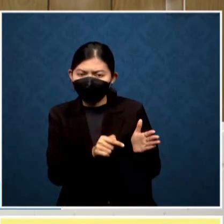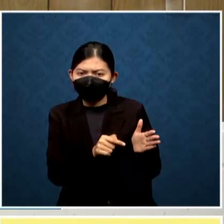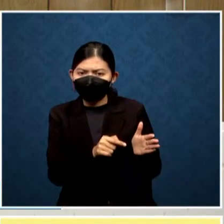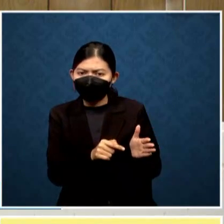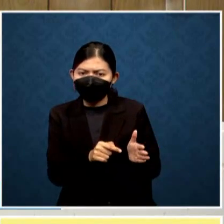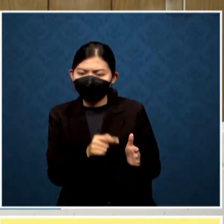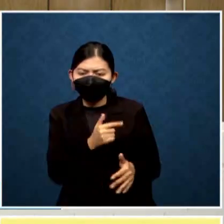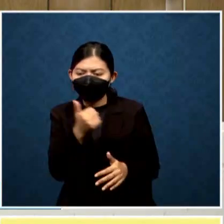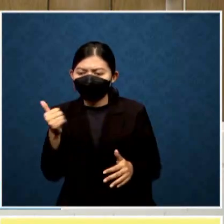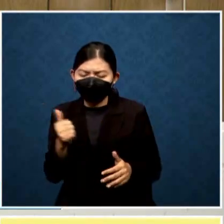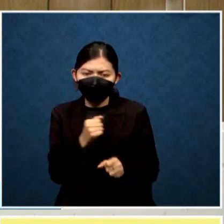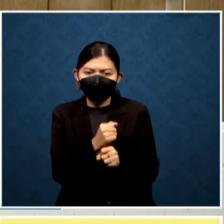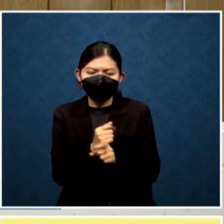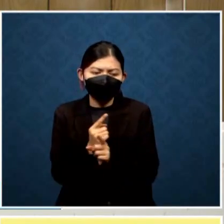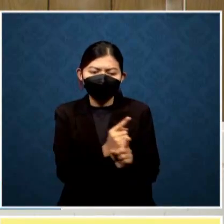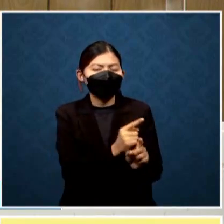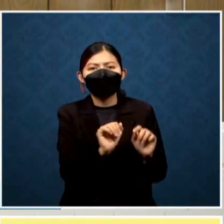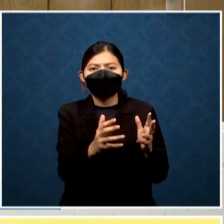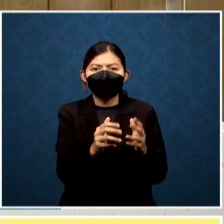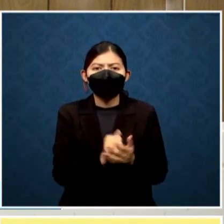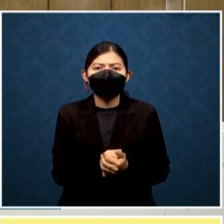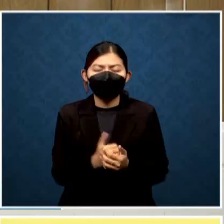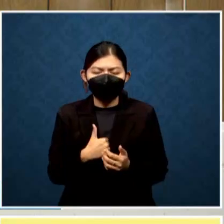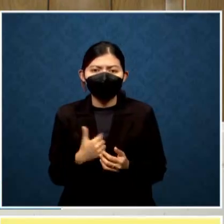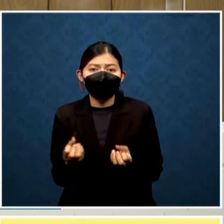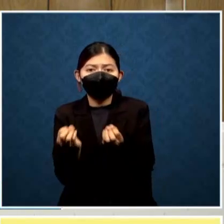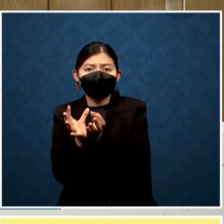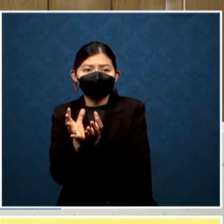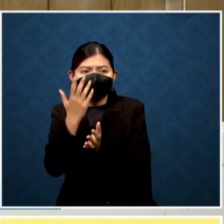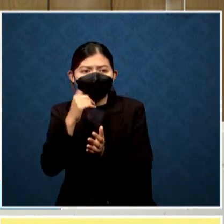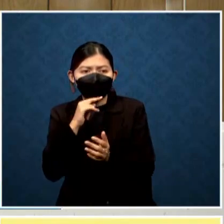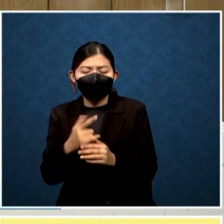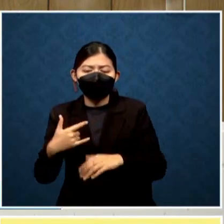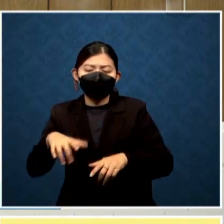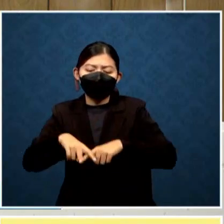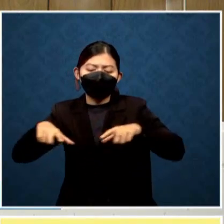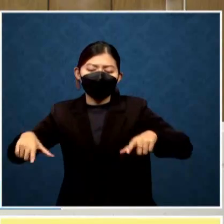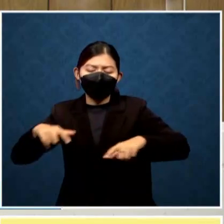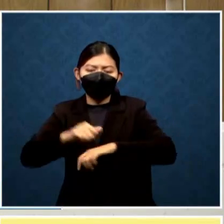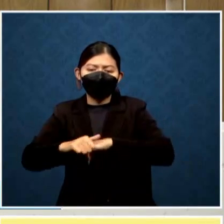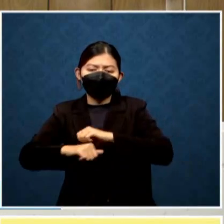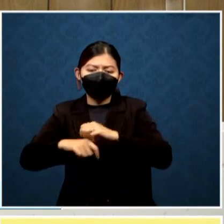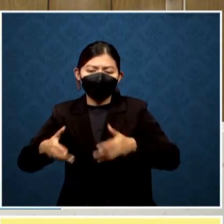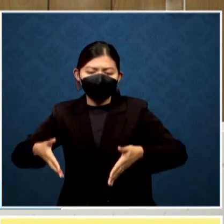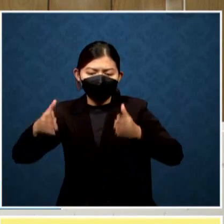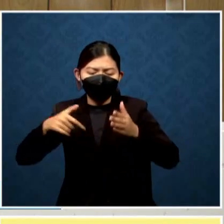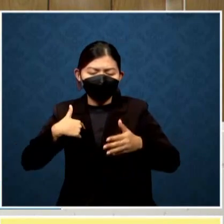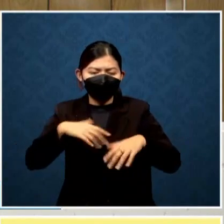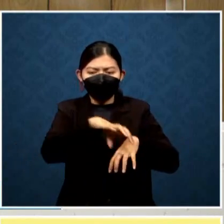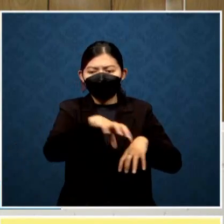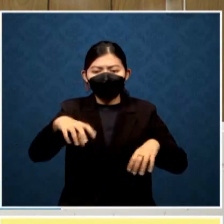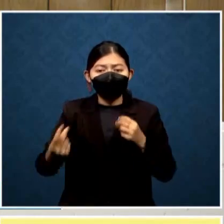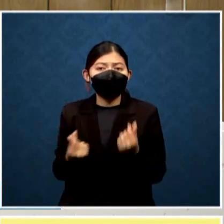สิ่งอื่นๆแต่อยากจะเรียนว่าต้องเตรียมรับผลกระทบนะครับเพราะสถานที่ประกอบการลักษณะนี้เรามีอยู่มากนะ